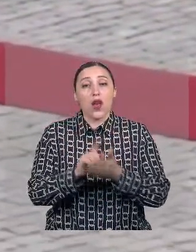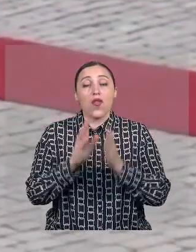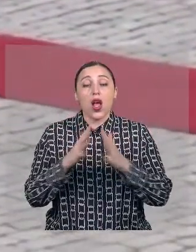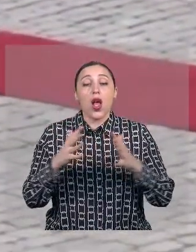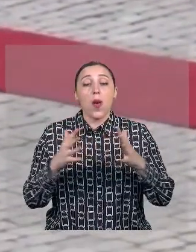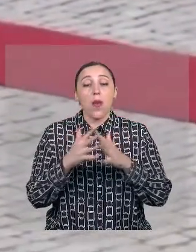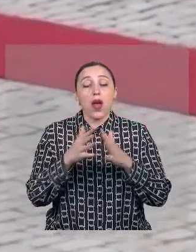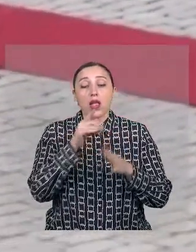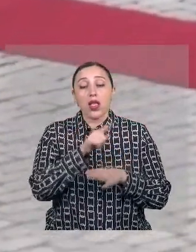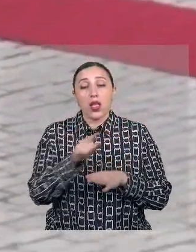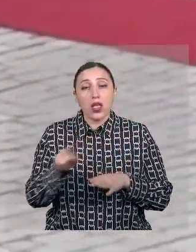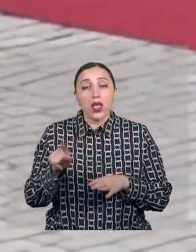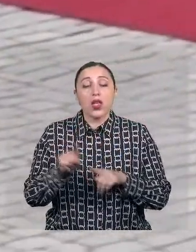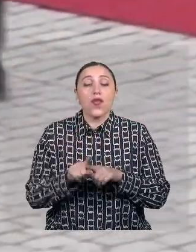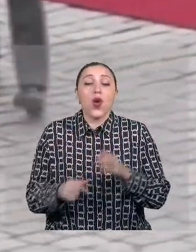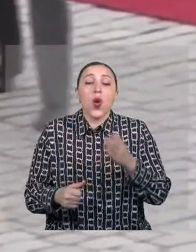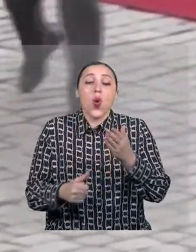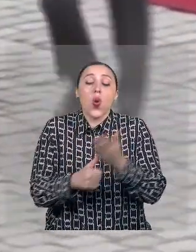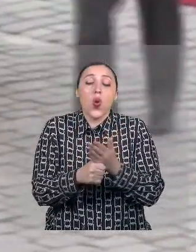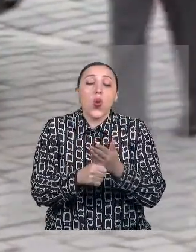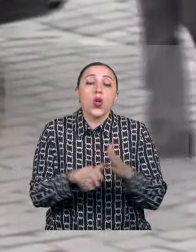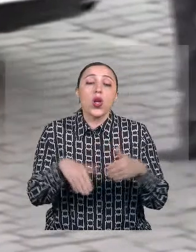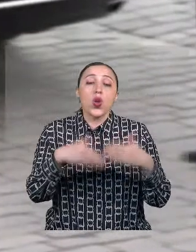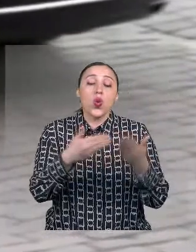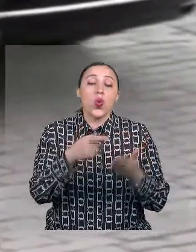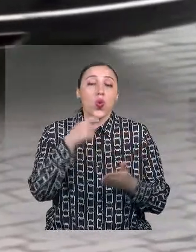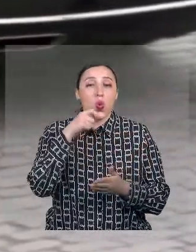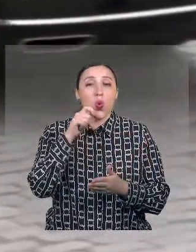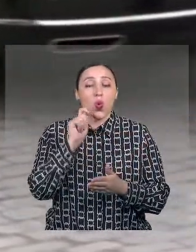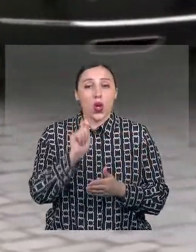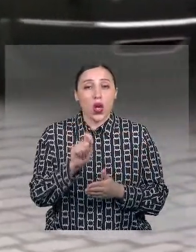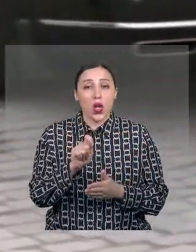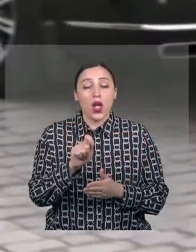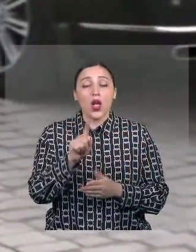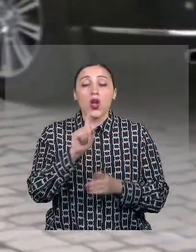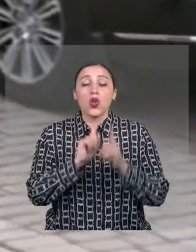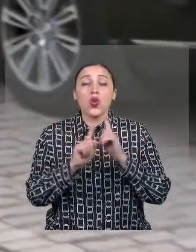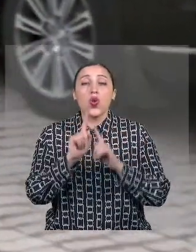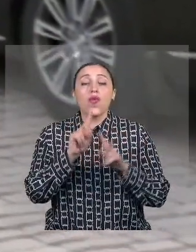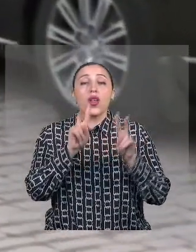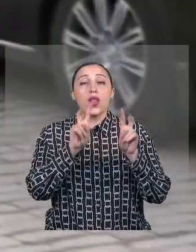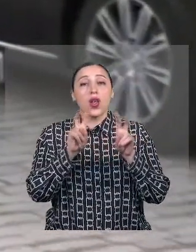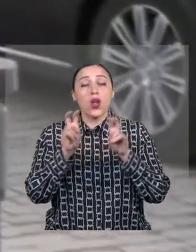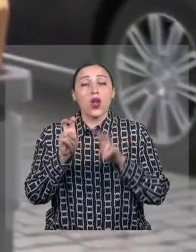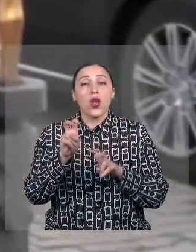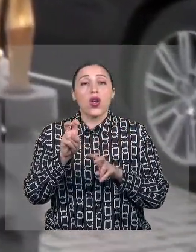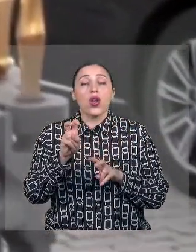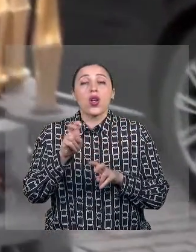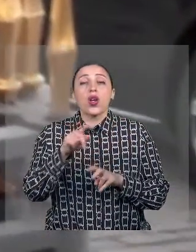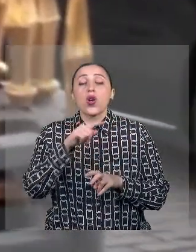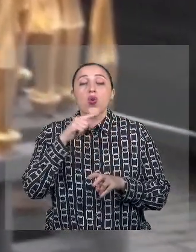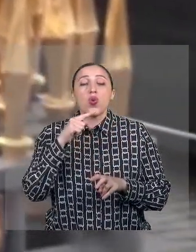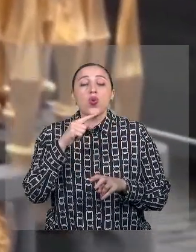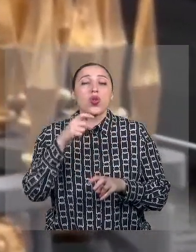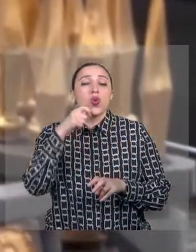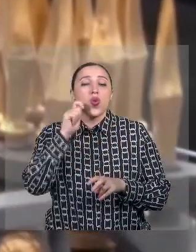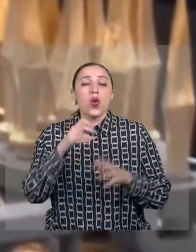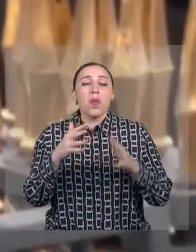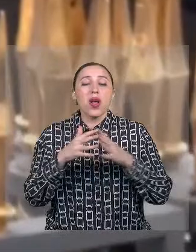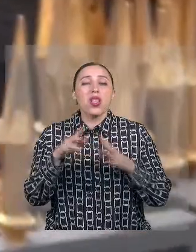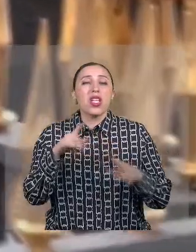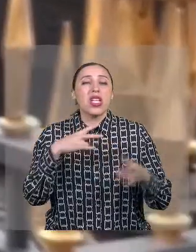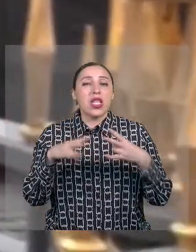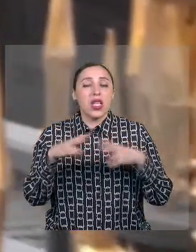պատերազմի ընթացքը և նրանց օգնությունն Ուկրաինային։ Գագաթնաժողովի թեման է Ռուսաստանի ագրեսիվ պատերազմն Ուկրաինայի դեմ, վերջինիս